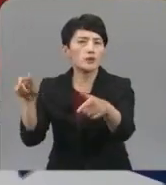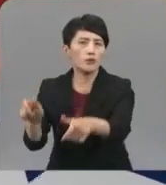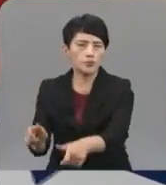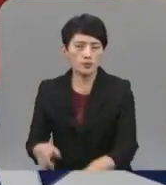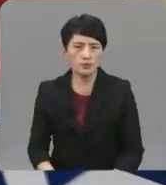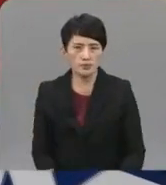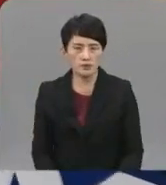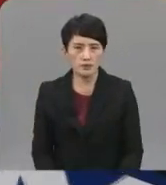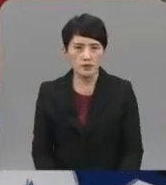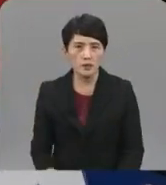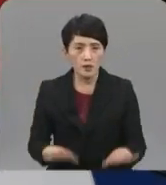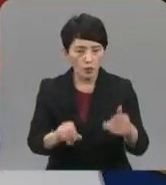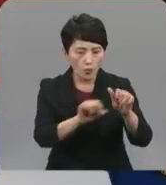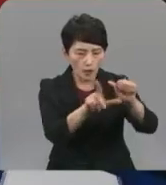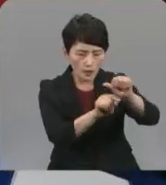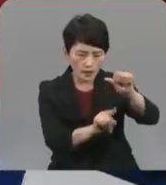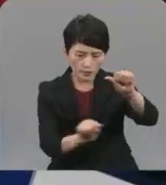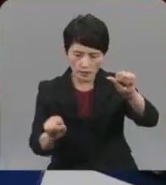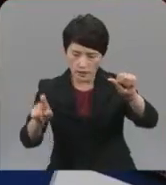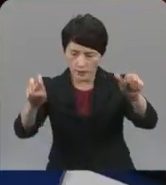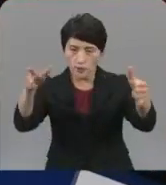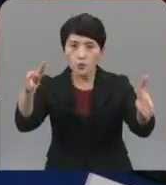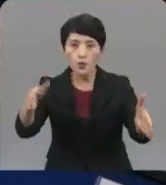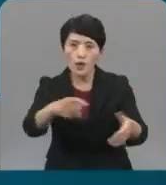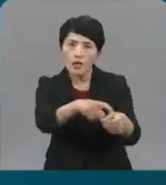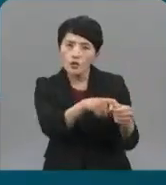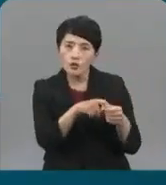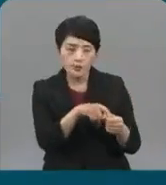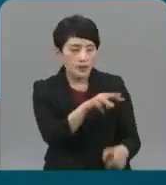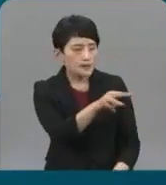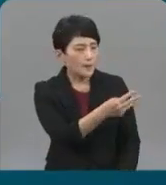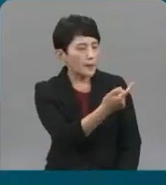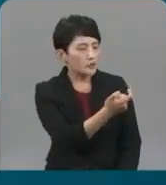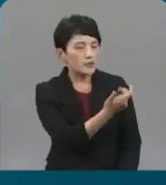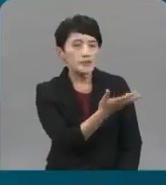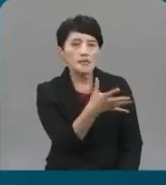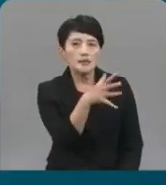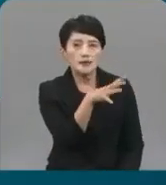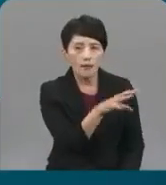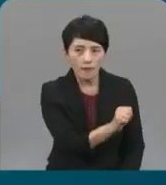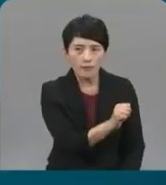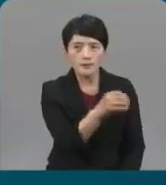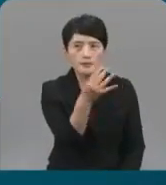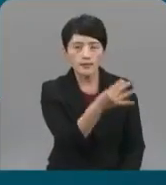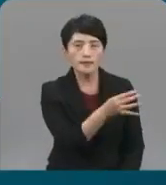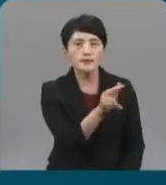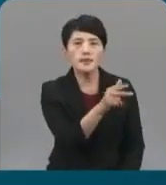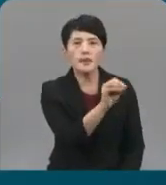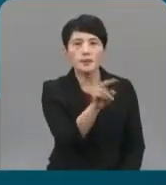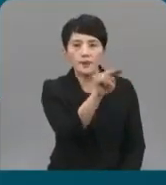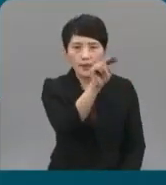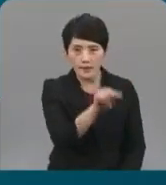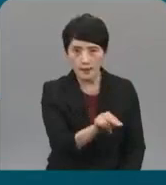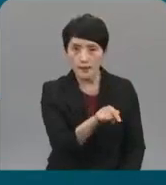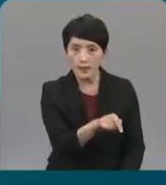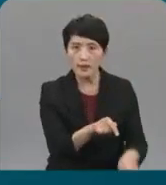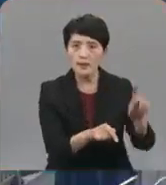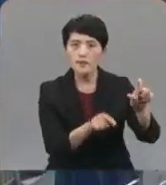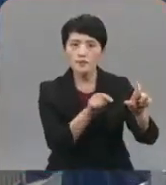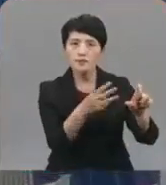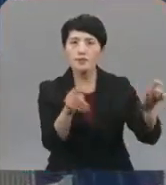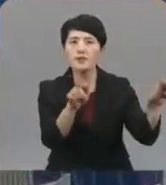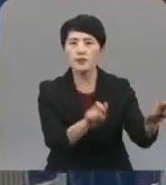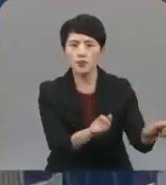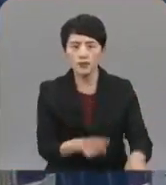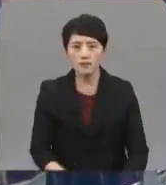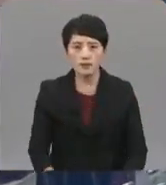迷状态。按照产品种类划分，半导体出口持续不振，汽车则继续保持向